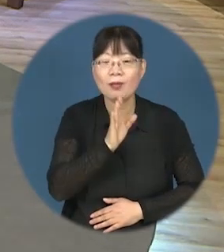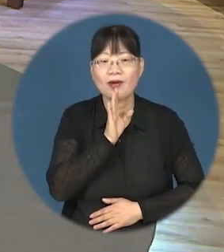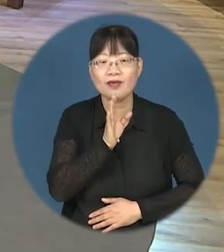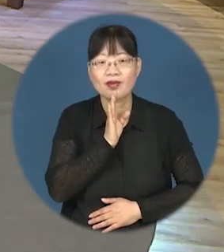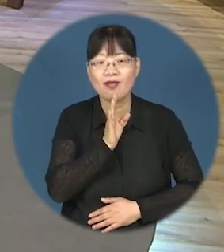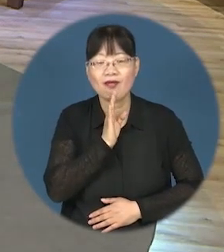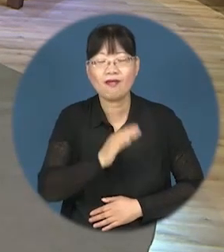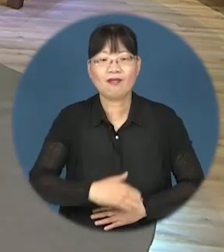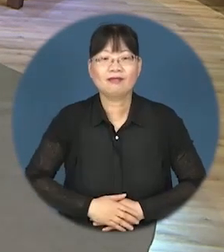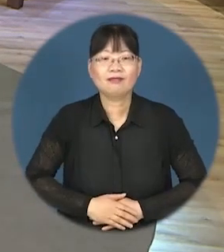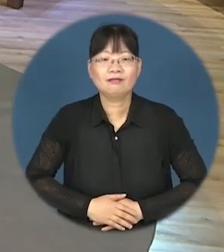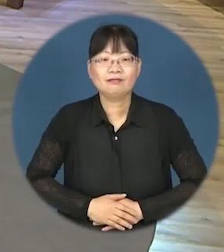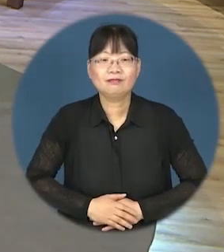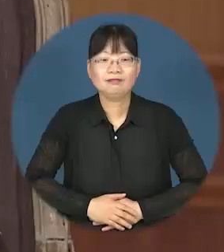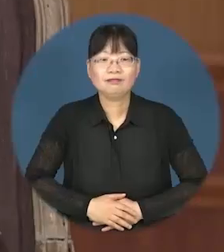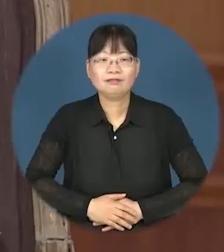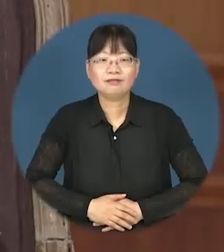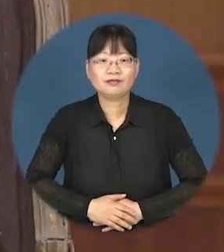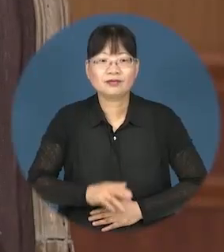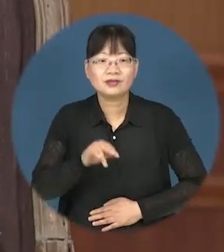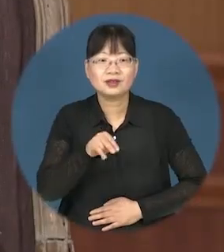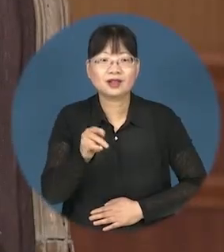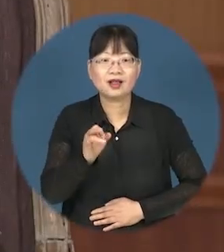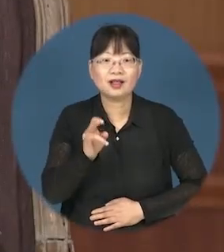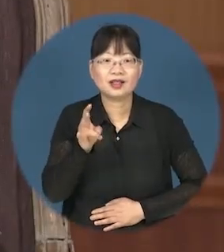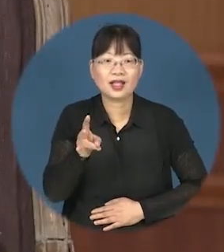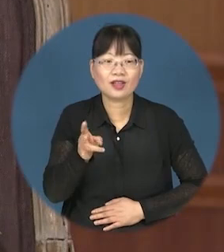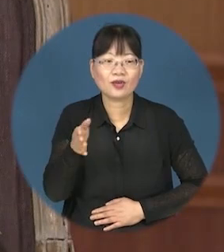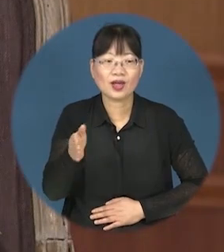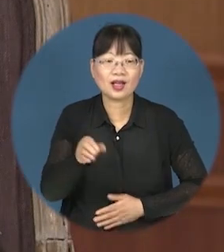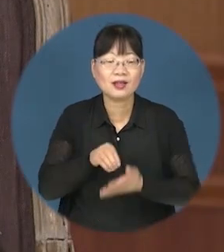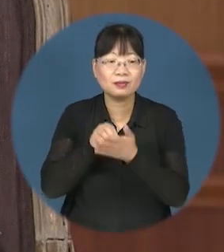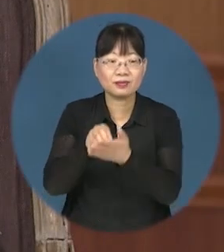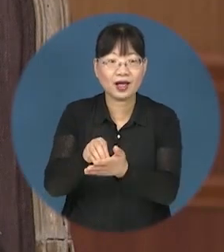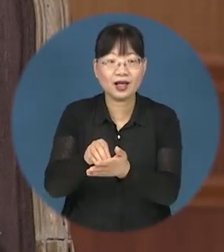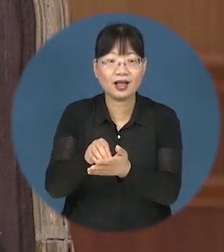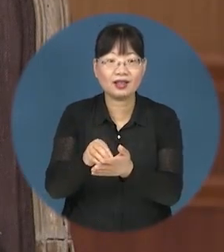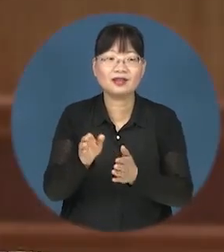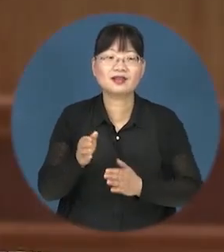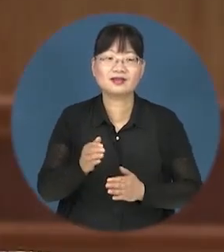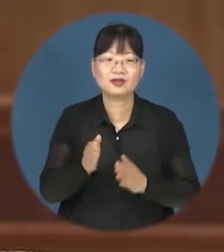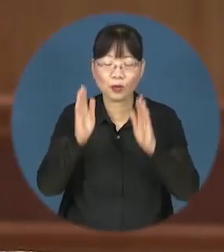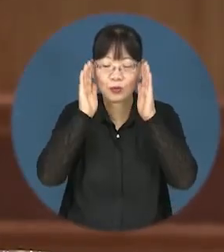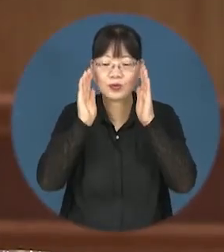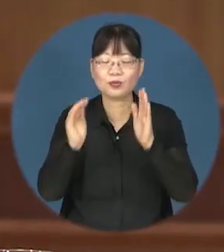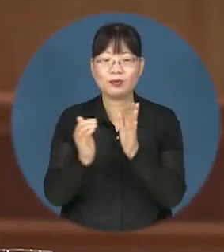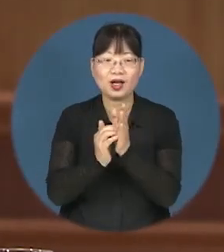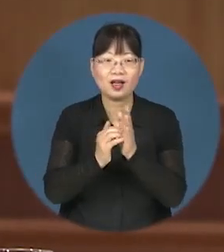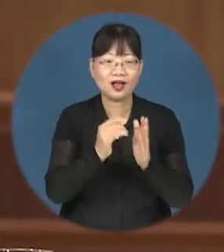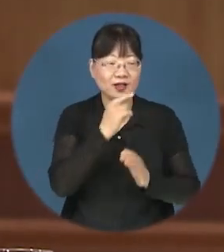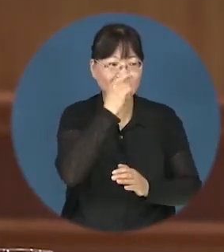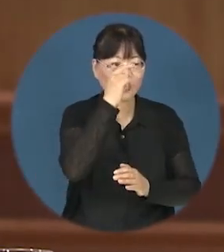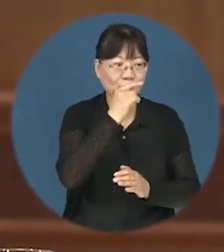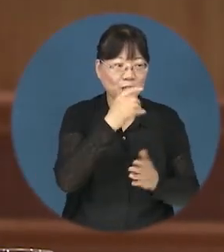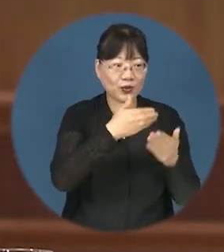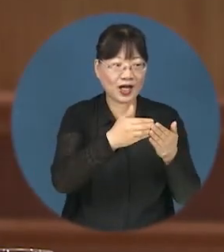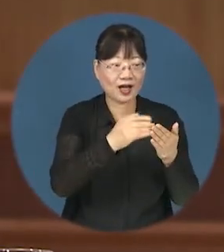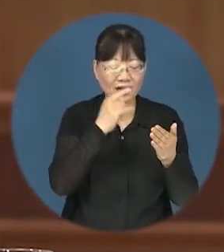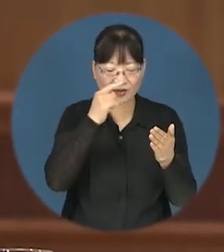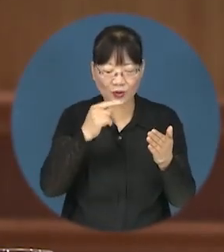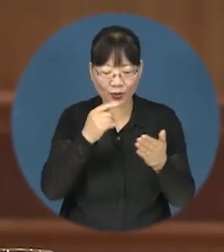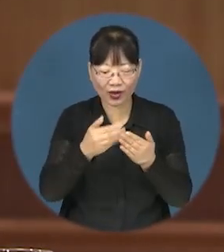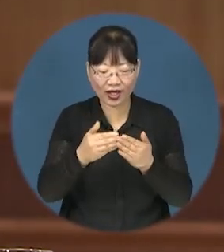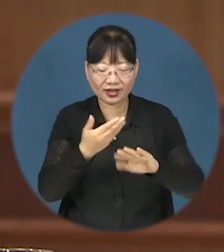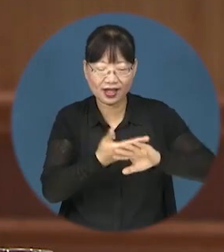효과가 있어서 루스 에 사회가 에 입학을 해서 호 했네요 동양화 서양화 유혹과 달리 서